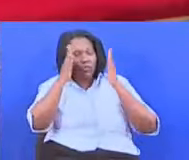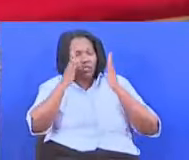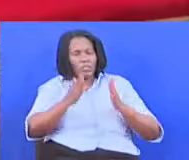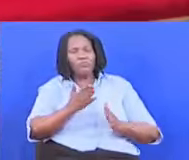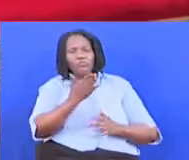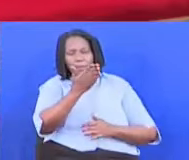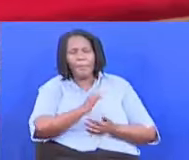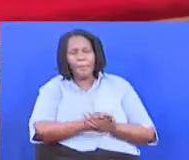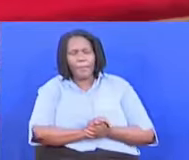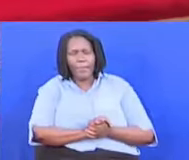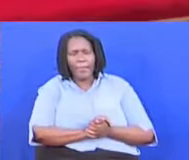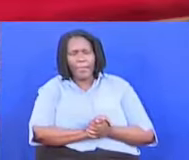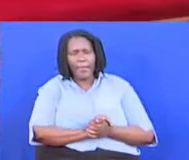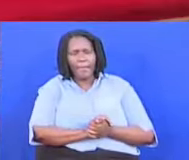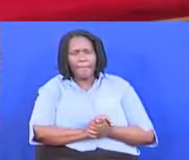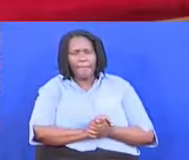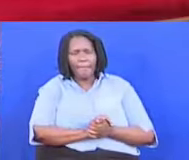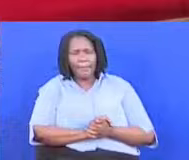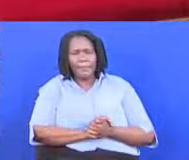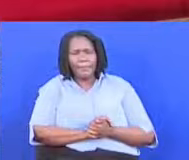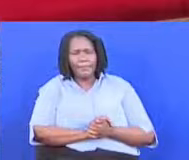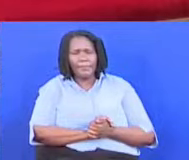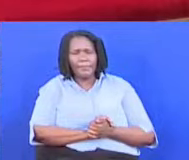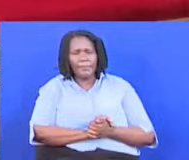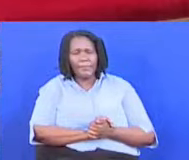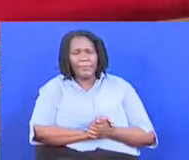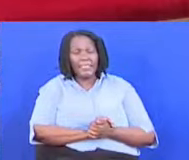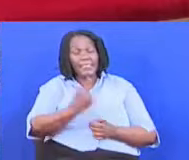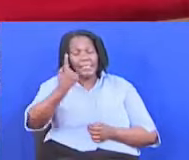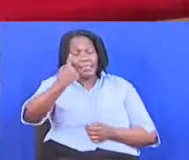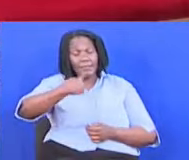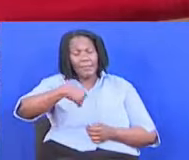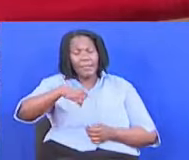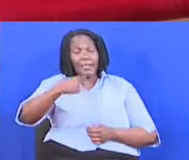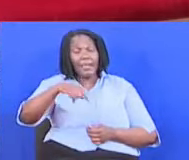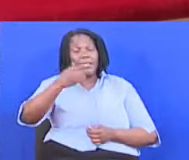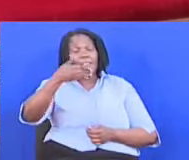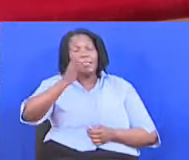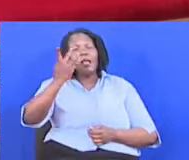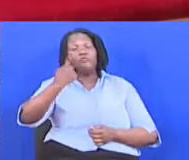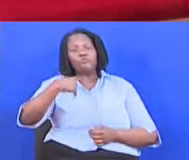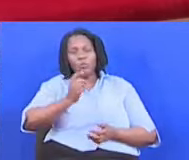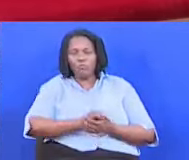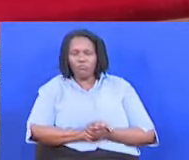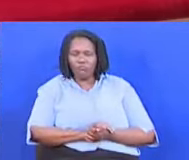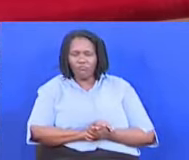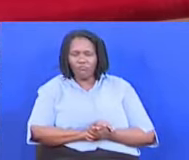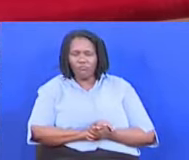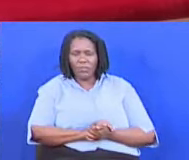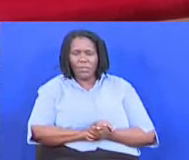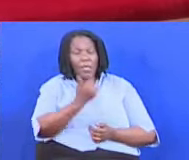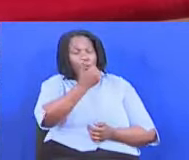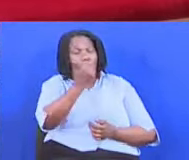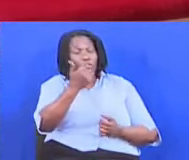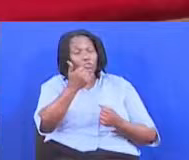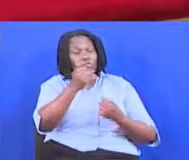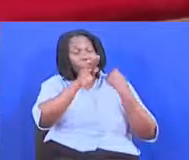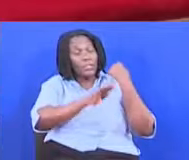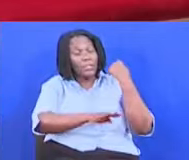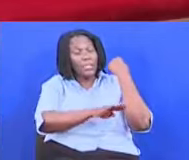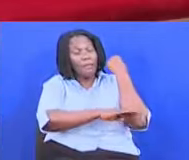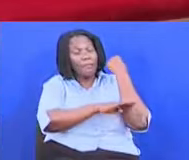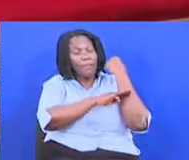Bado sera ya serikali kuhusu matibabu bila malipo kwa watoto wenye umri wa chini ya miaka